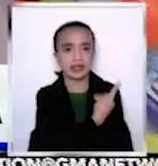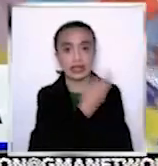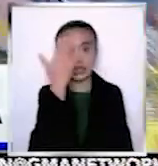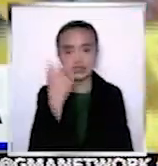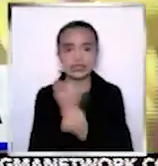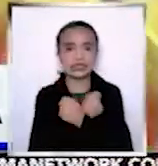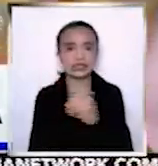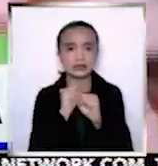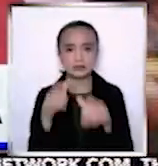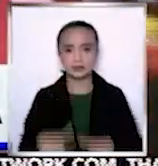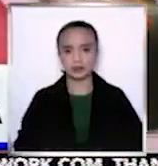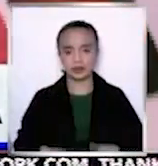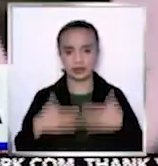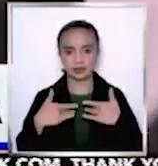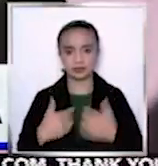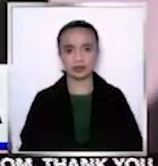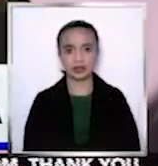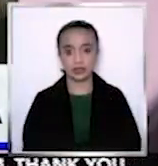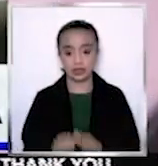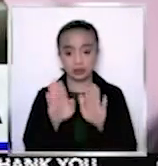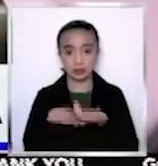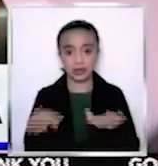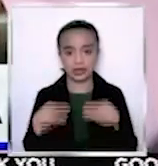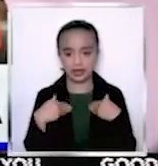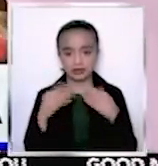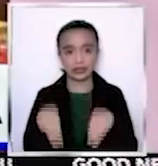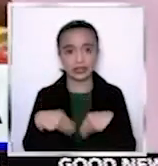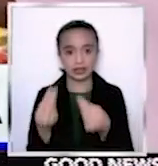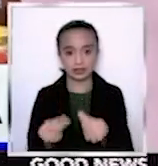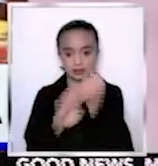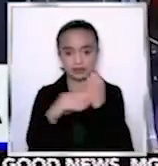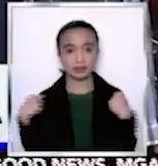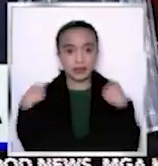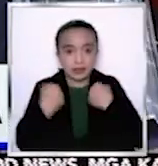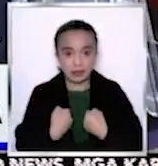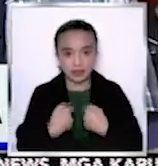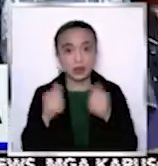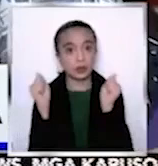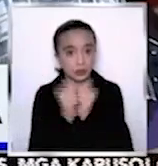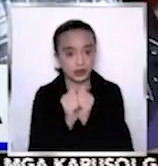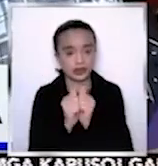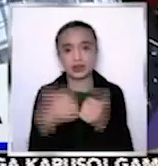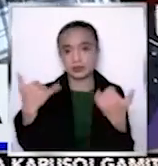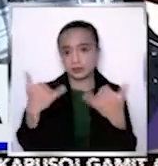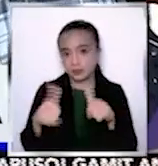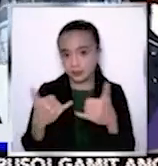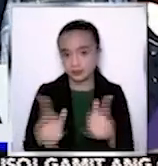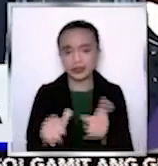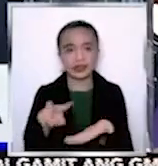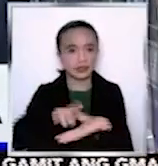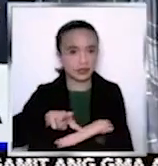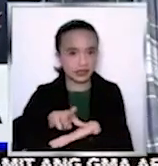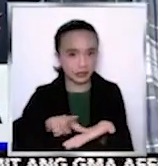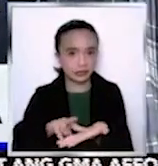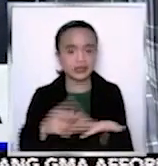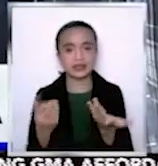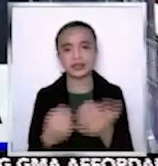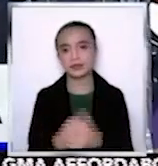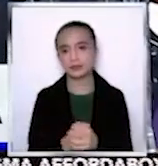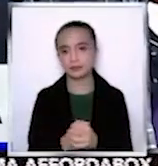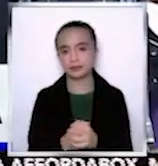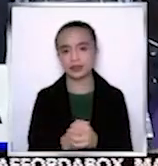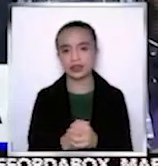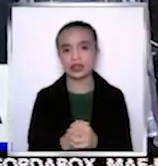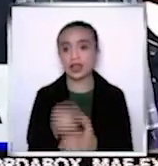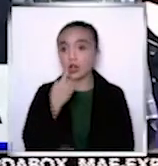mga bata binigyan ng backpack na may lamang laruan, pagkain at vitamins. Makakasiguro po kayo na ang mga